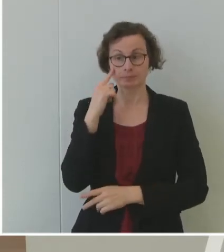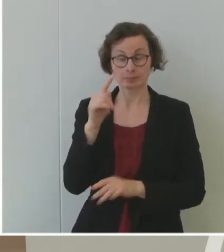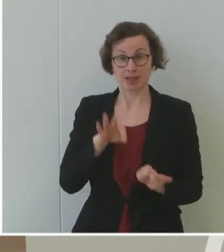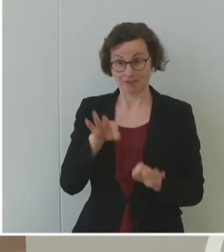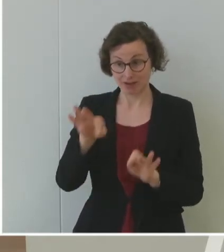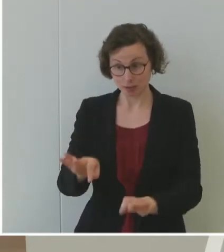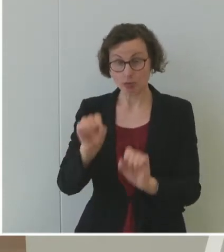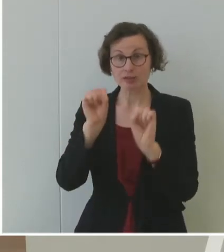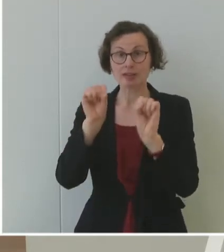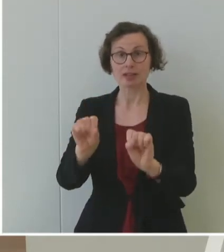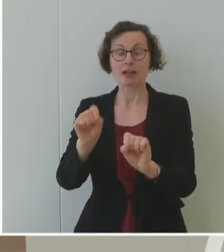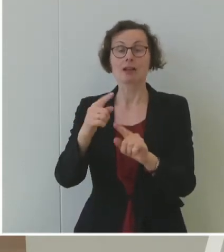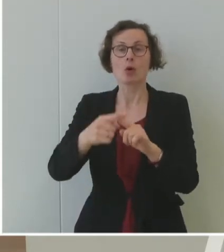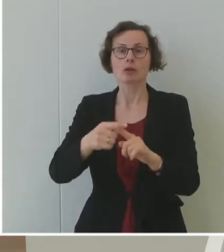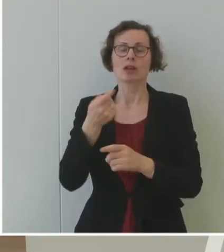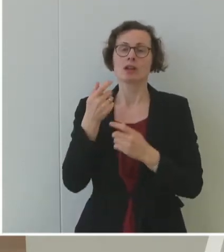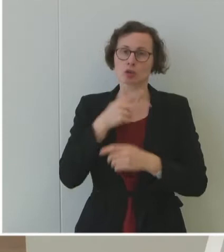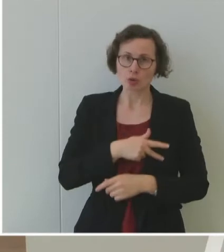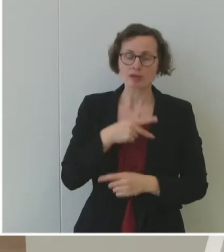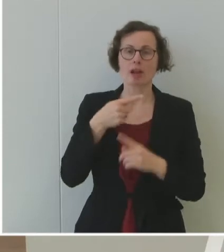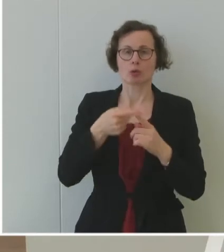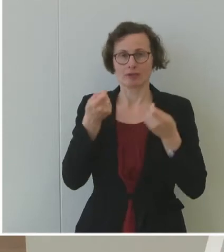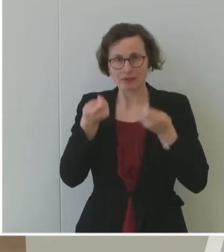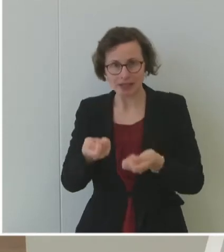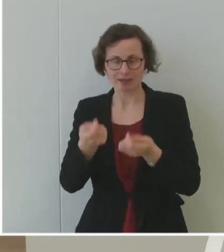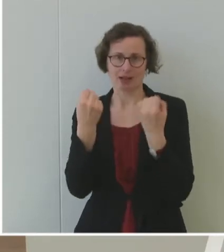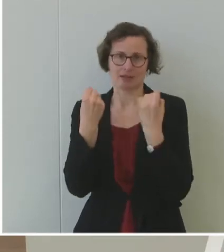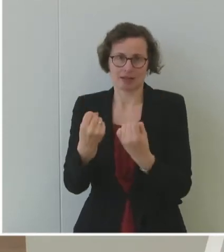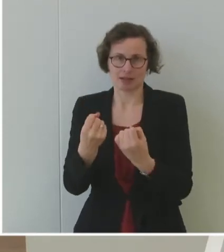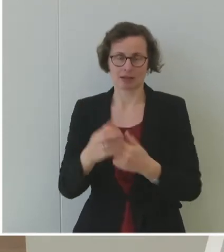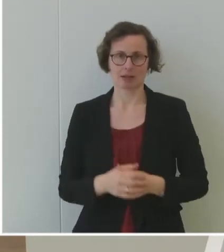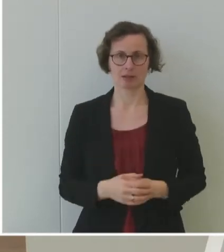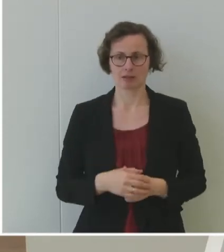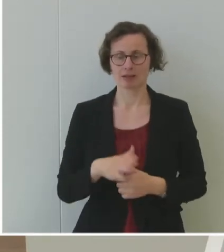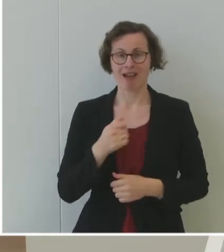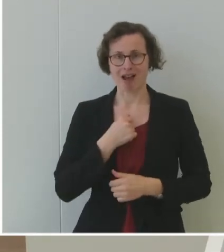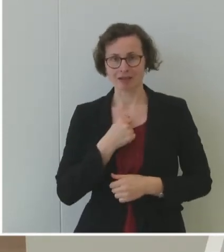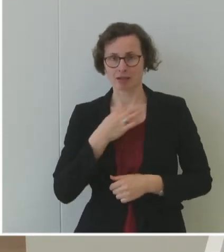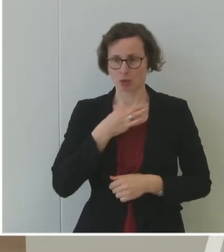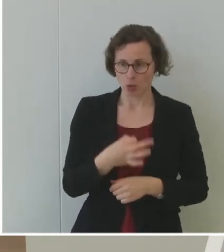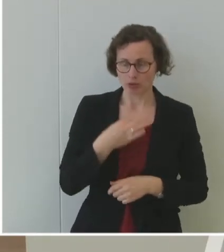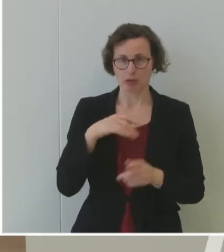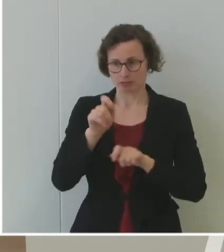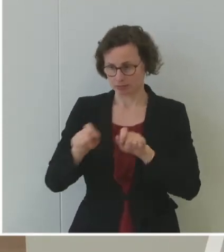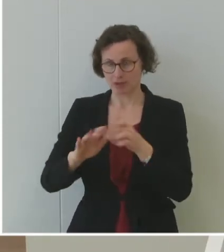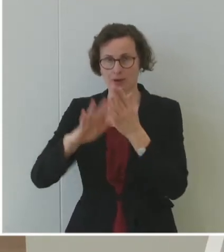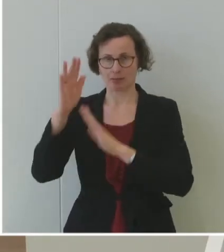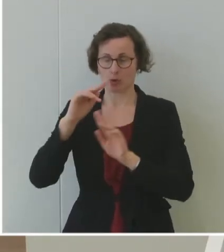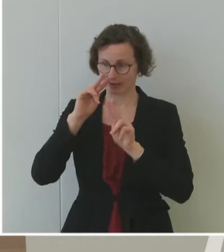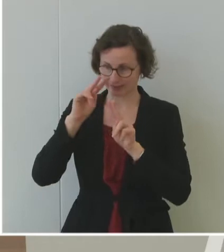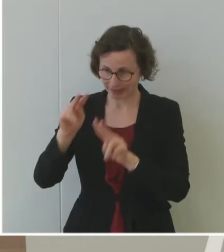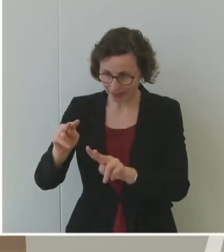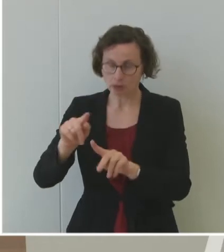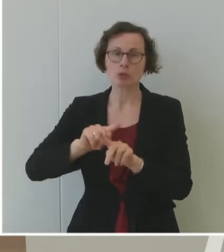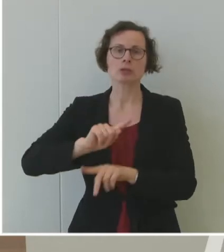Infektion und soziale, finanzielle Sicherheit. Dass wir die Ängste und Nöte der Brandenburgerinnen und Brandenburger sehen und sie nicht